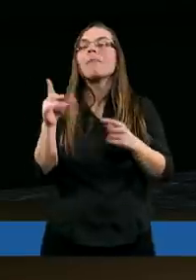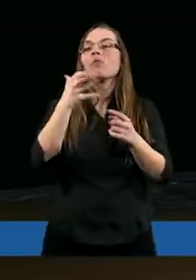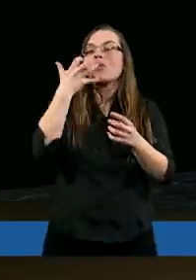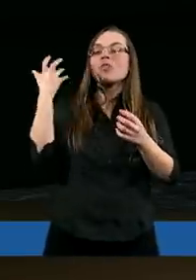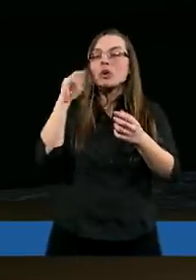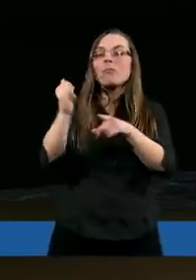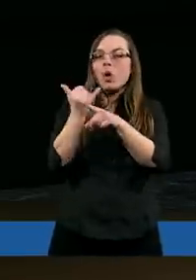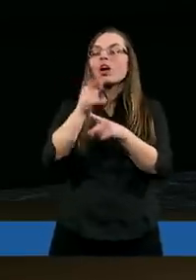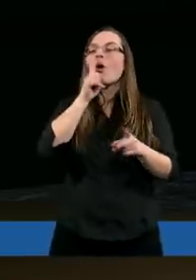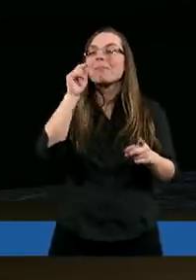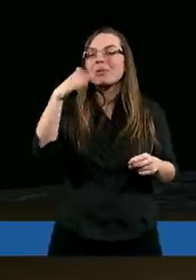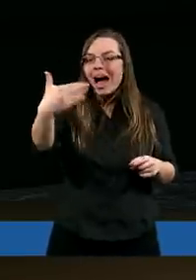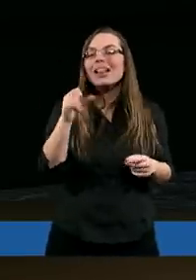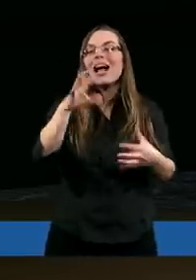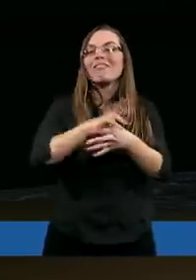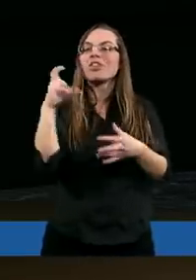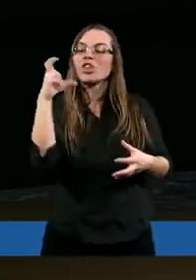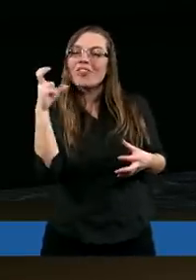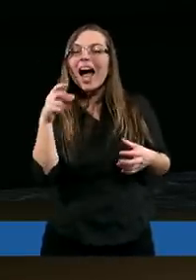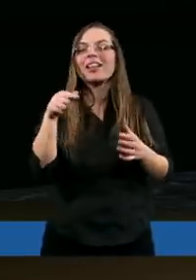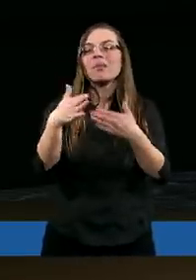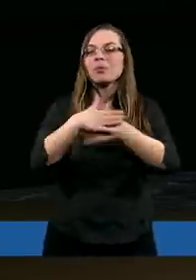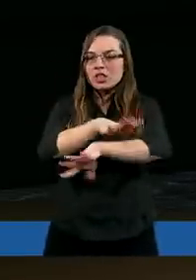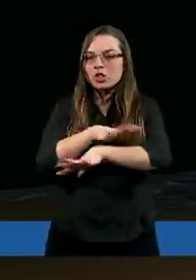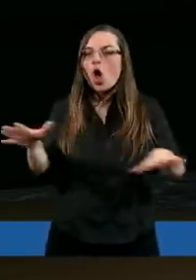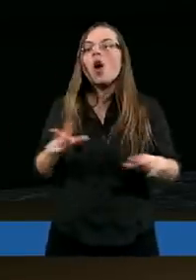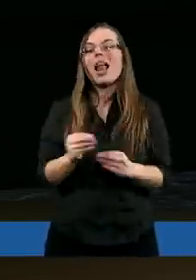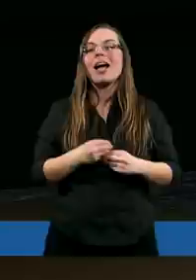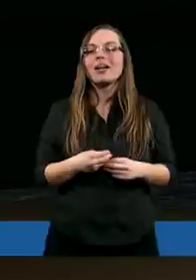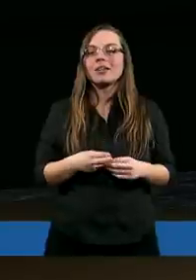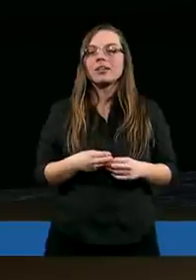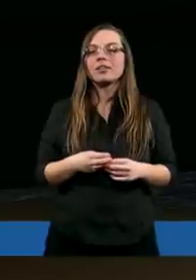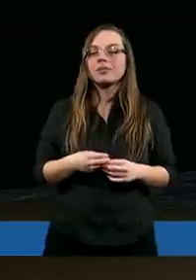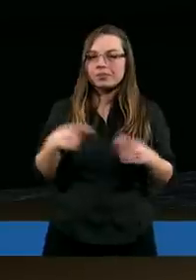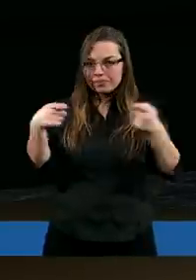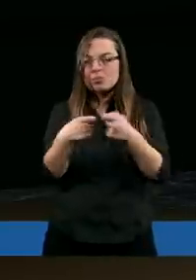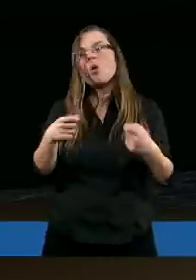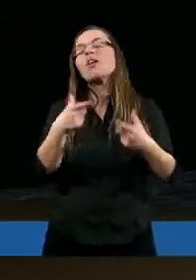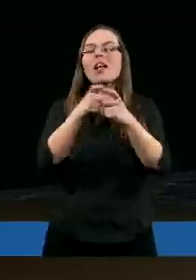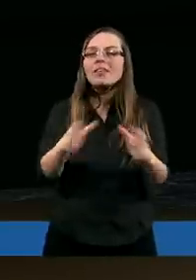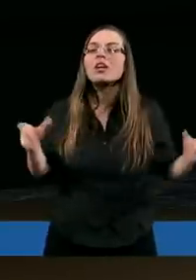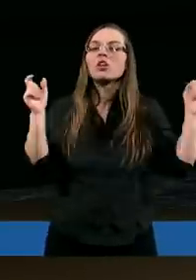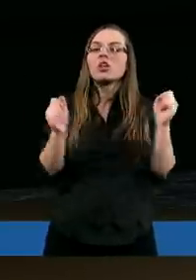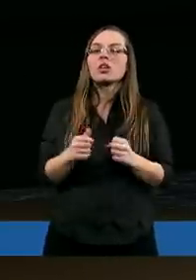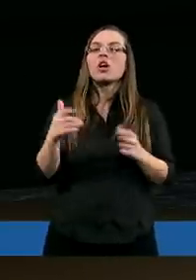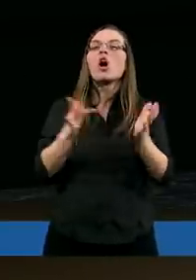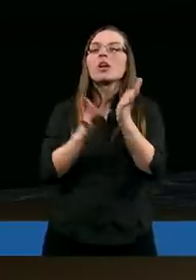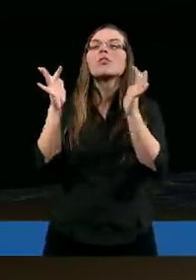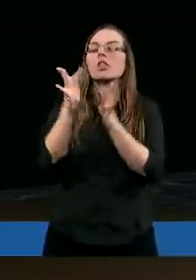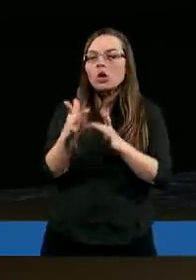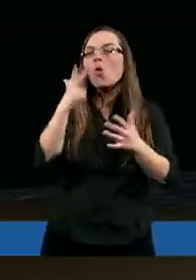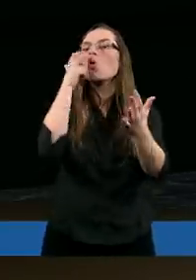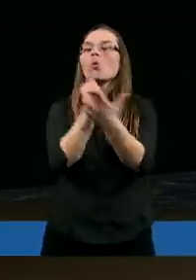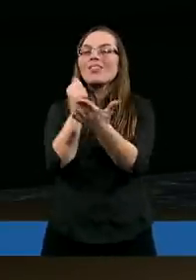z Piłatem, a we czwartek przy stole tej wspólnej wieczerzy Chrystus